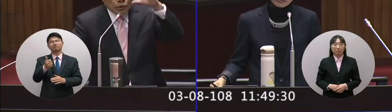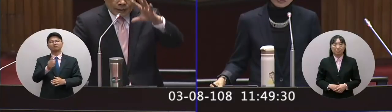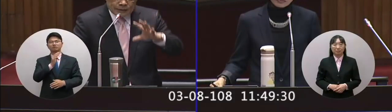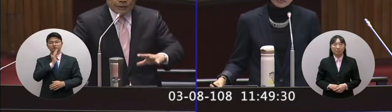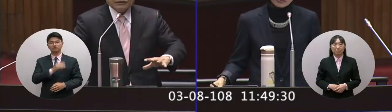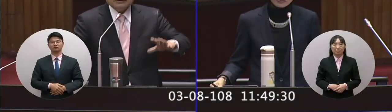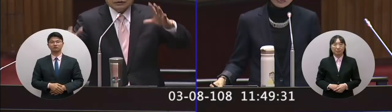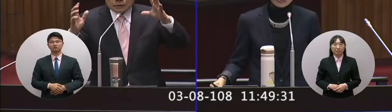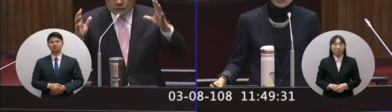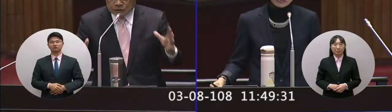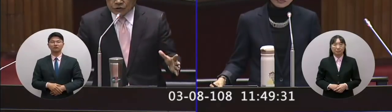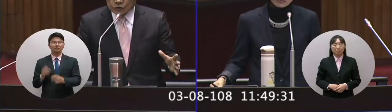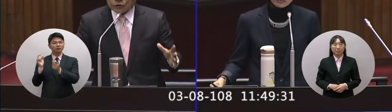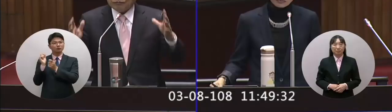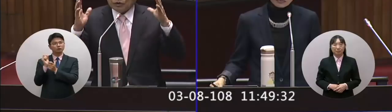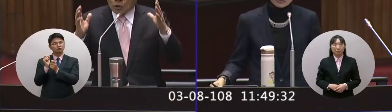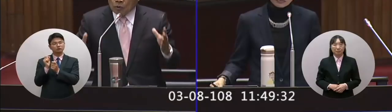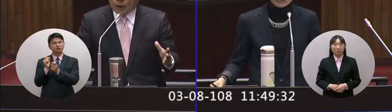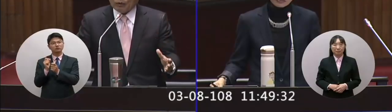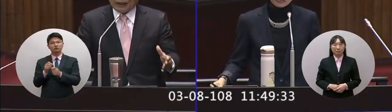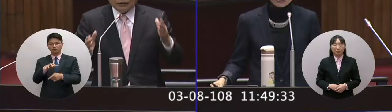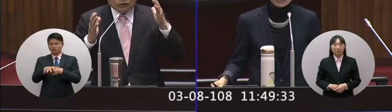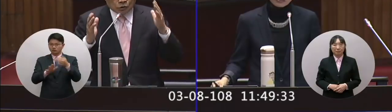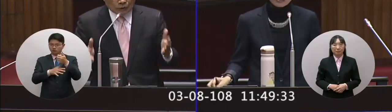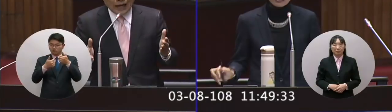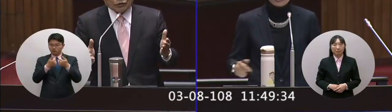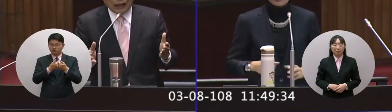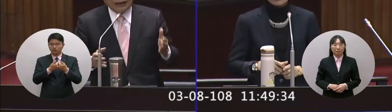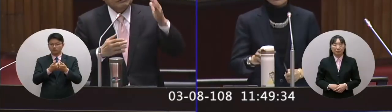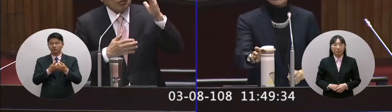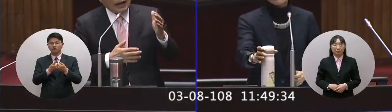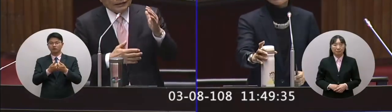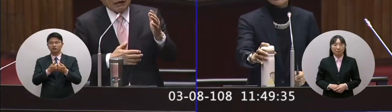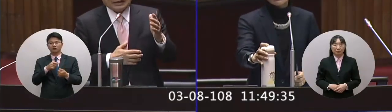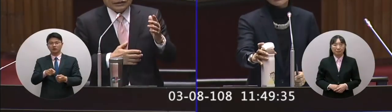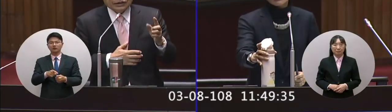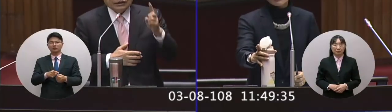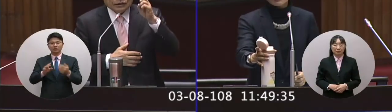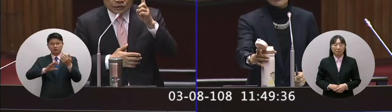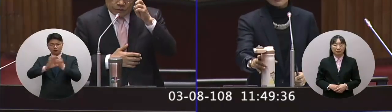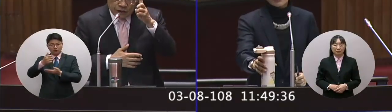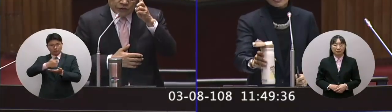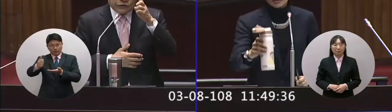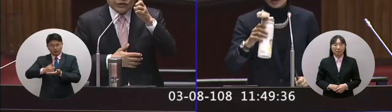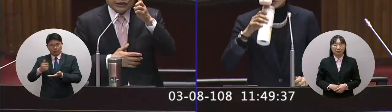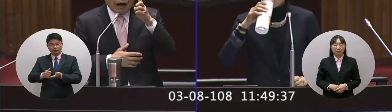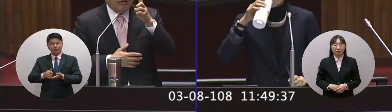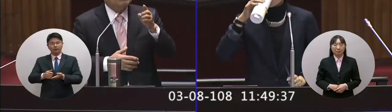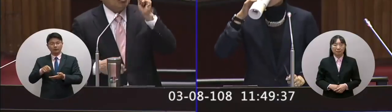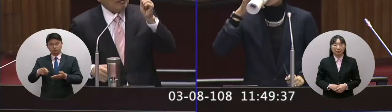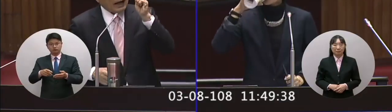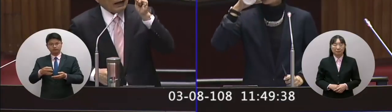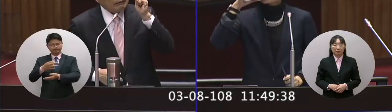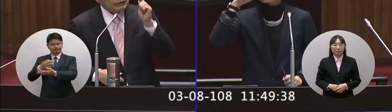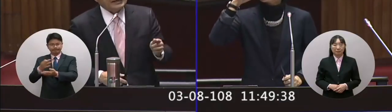是最近其实农委会所打出来外销成绩以历史新